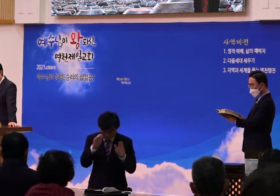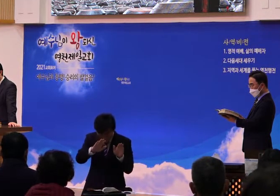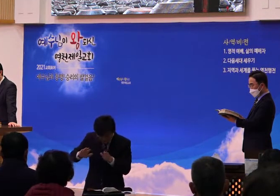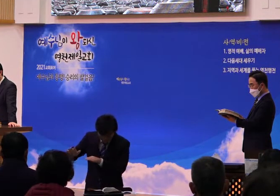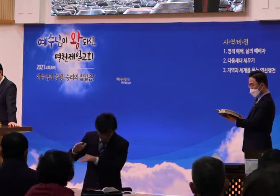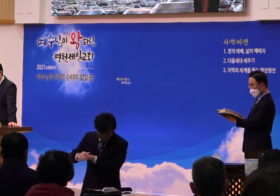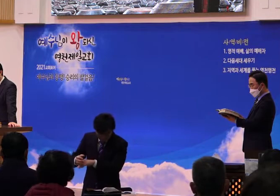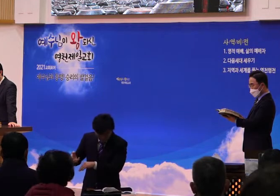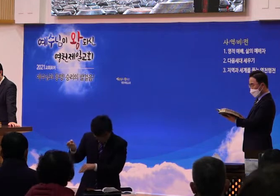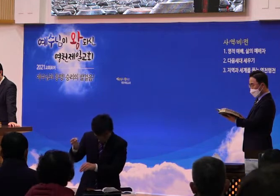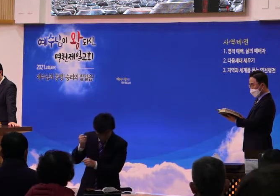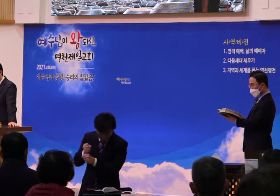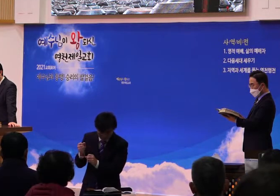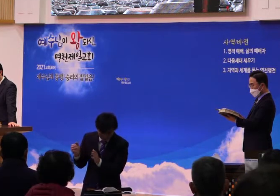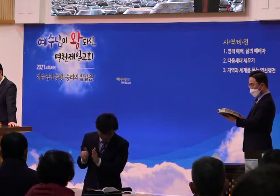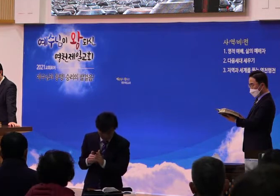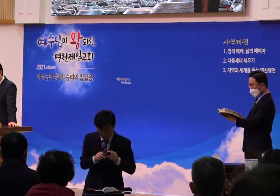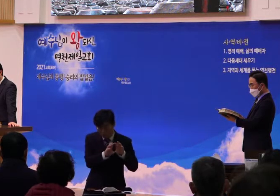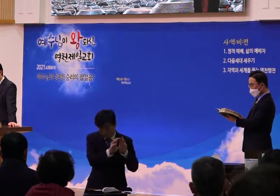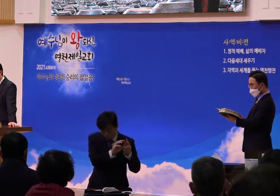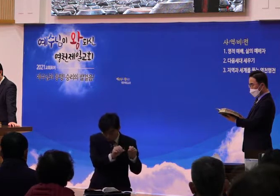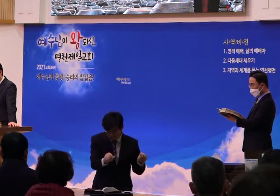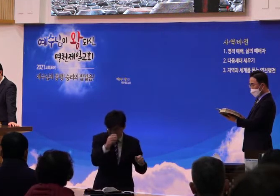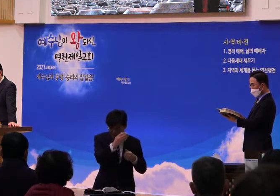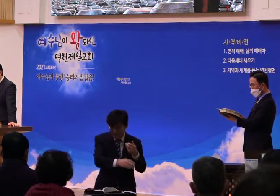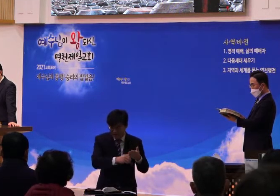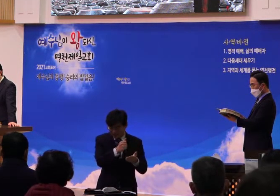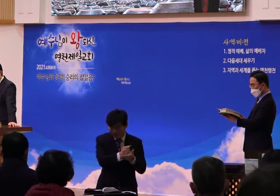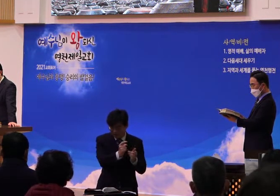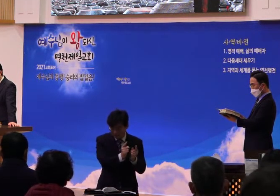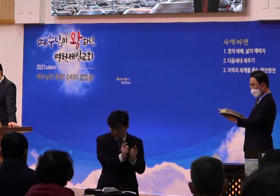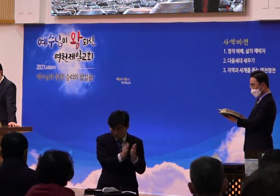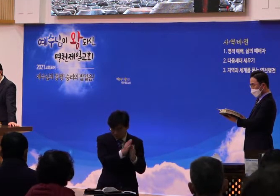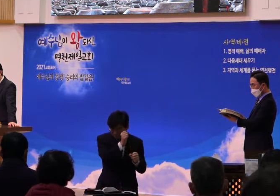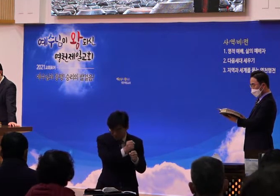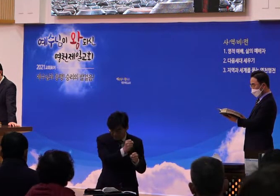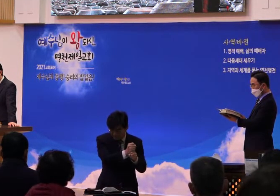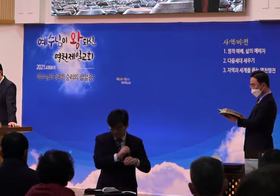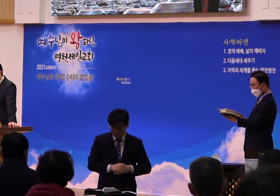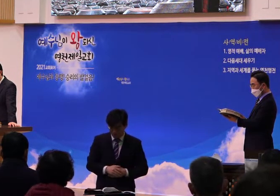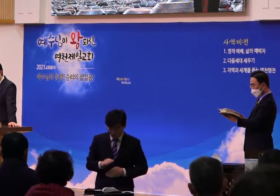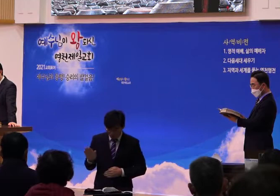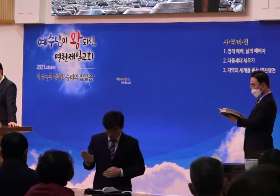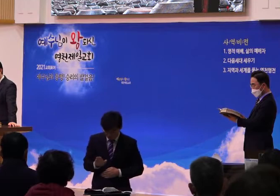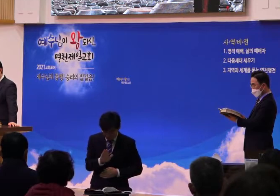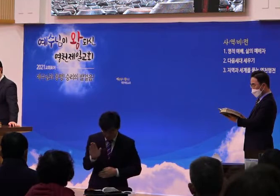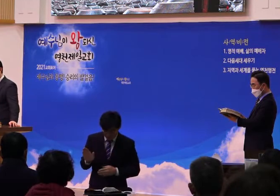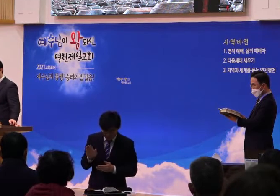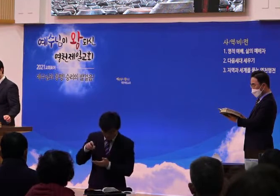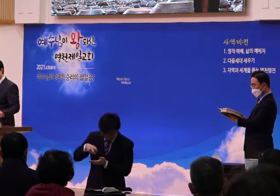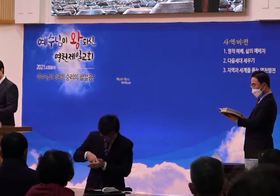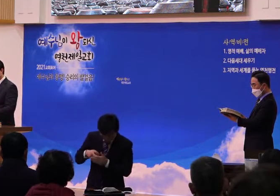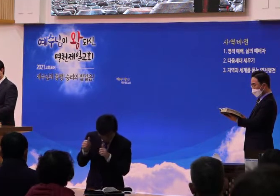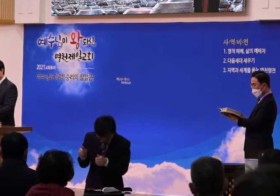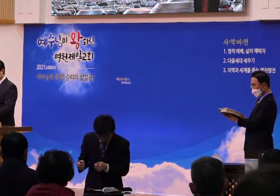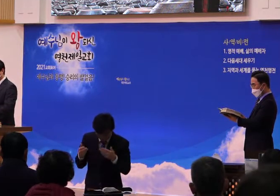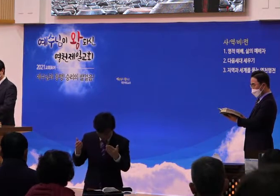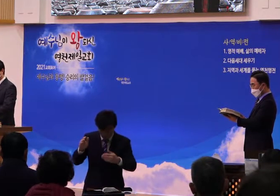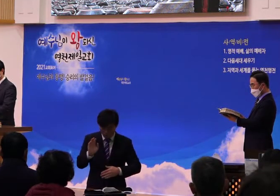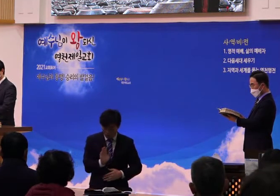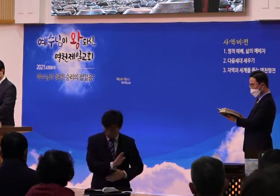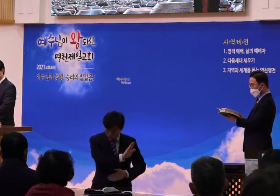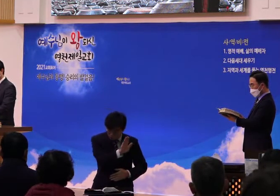그가 만드셨고 육지도 그의 손이 지으셨도다. 오라 우리가 굽혀 경배하며 우리를 지으신 여호와